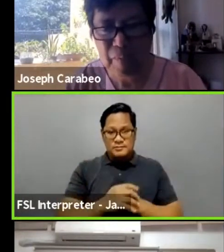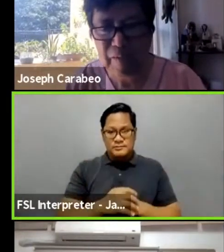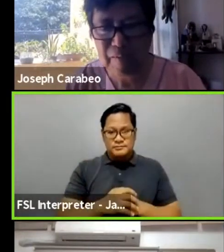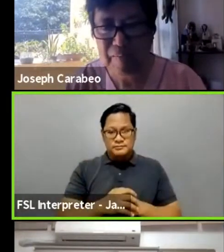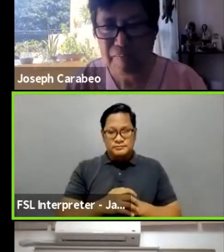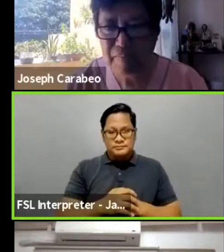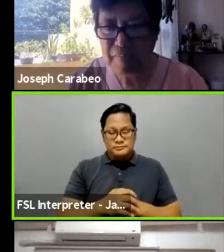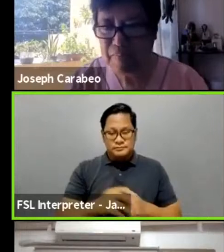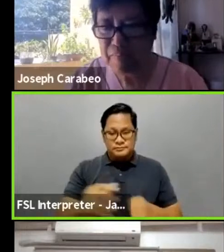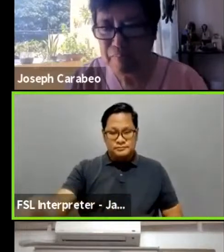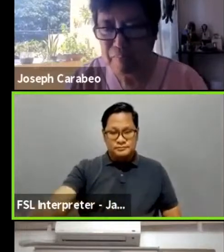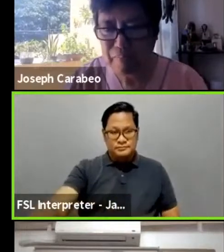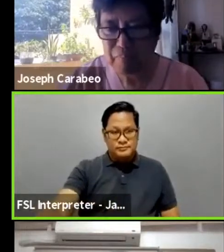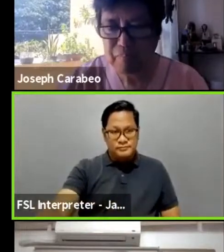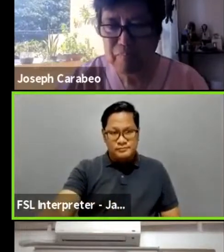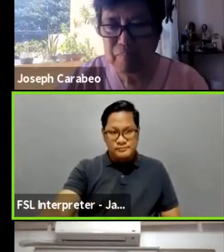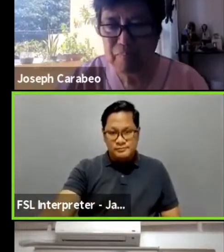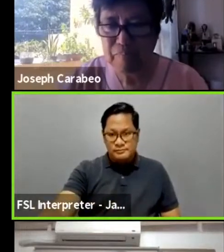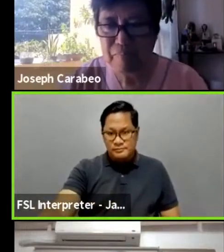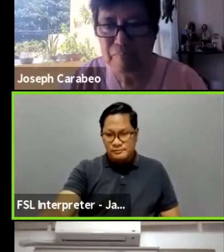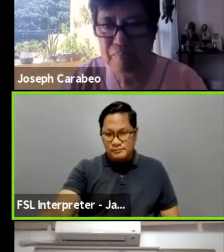Will it be flashed?